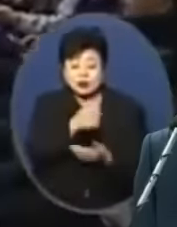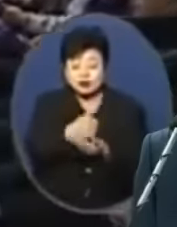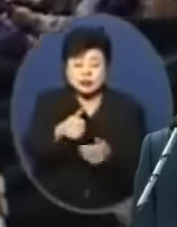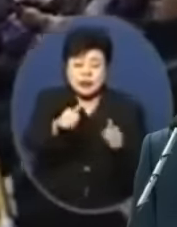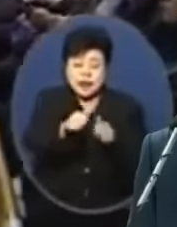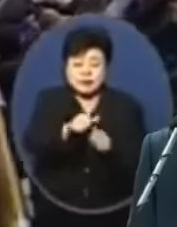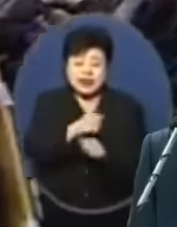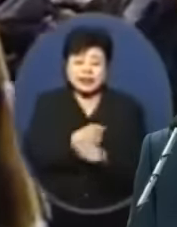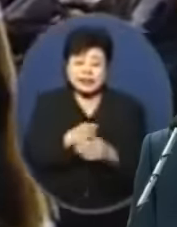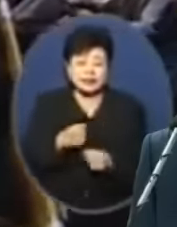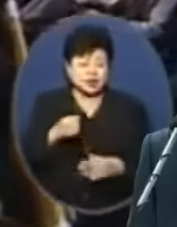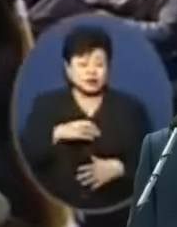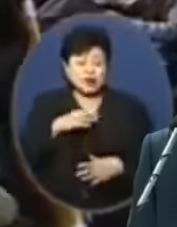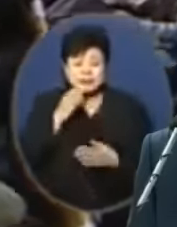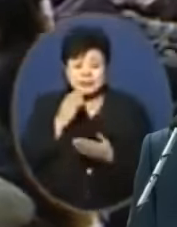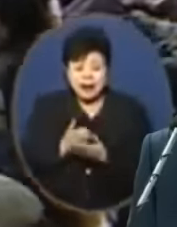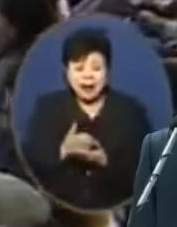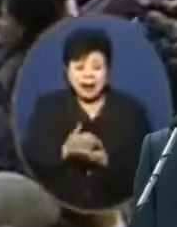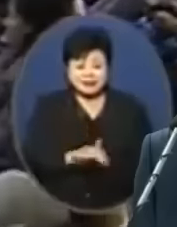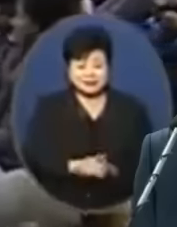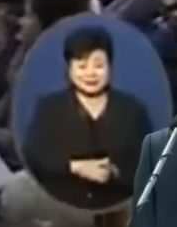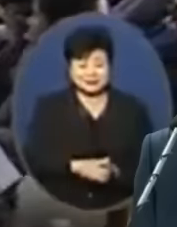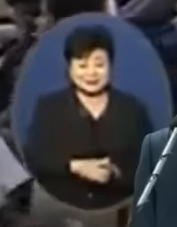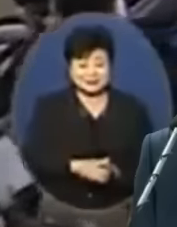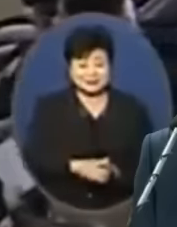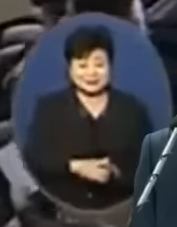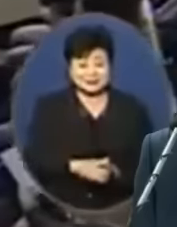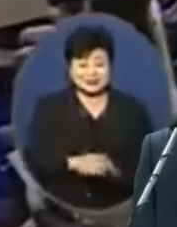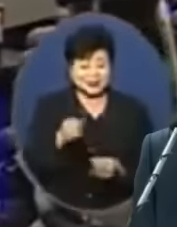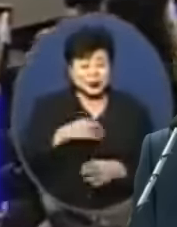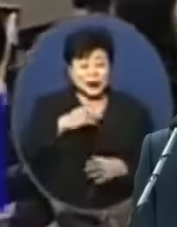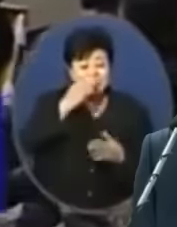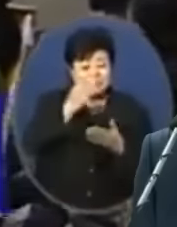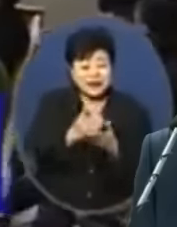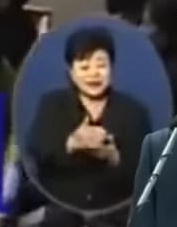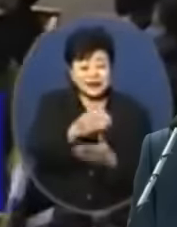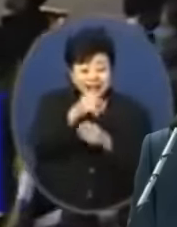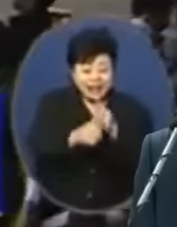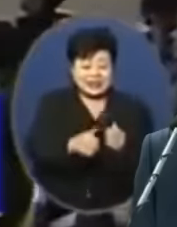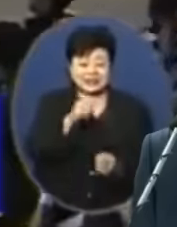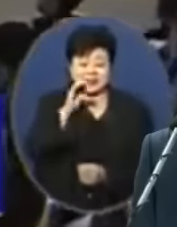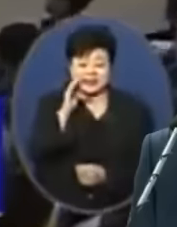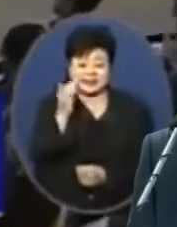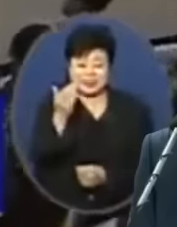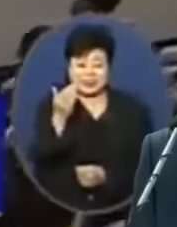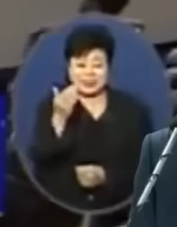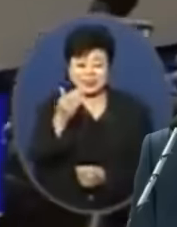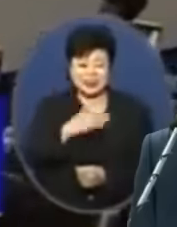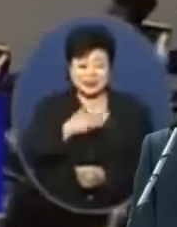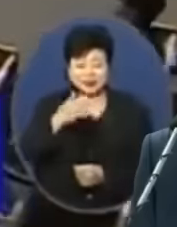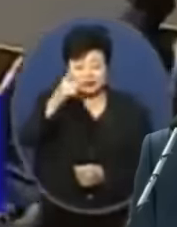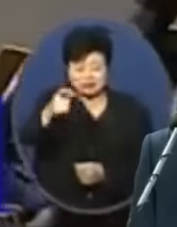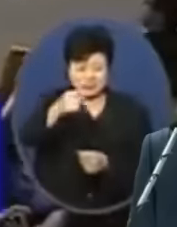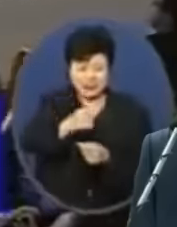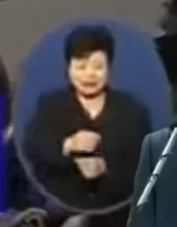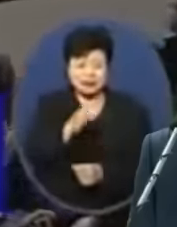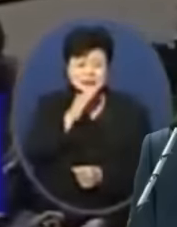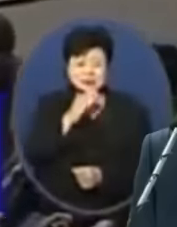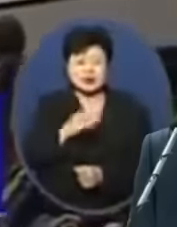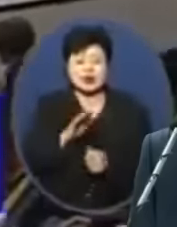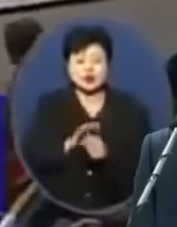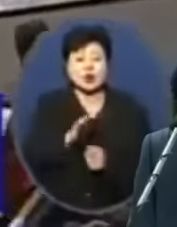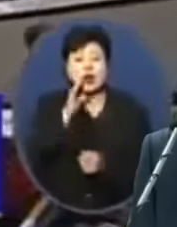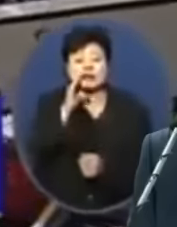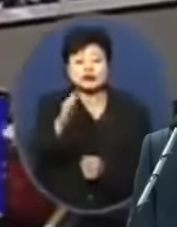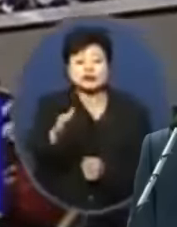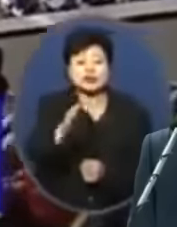계시니 두려워하지 말라는 것입니다. 놀라지 말라 나는 내 하나님이 됨이라. 내가 너를 굳세게 하리라. 참으로 너를